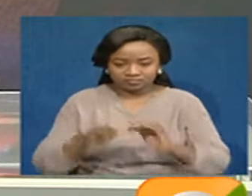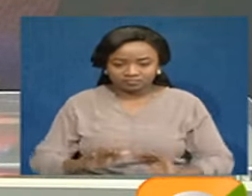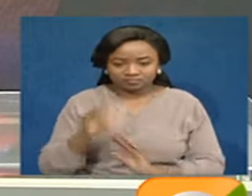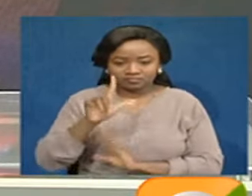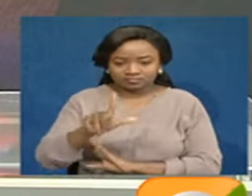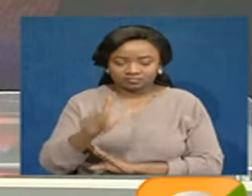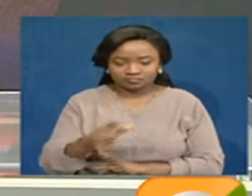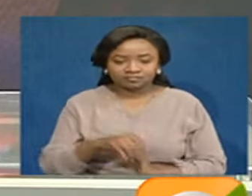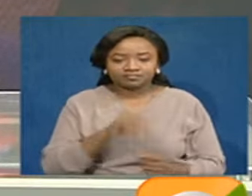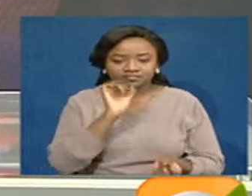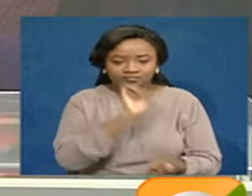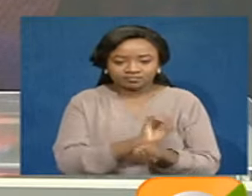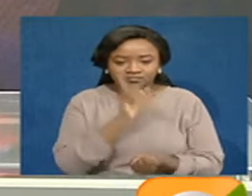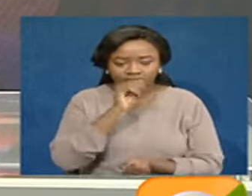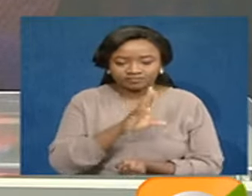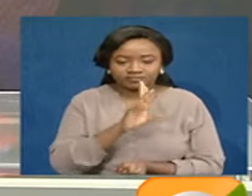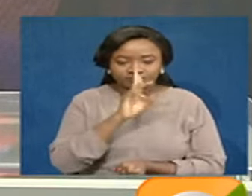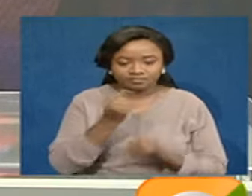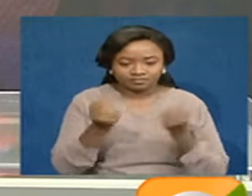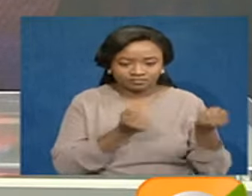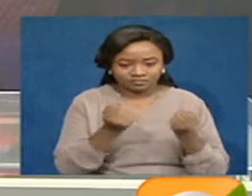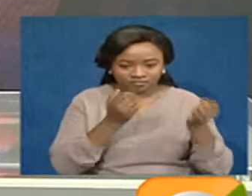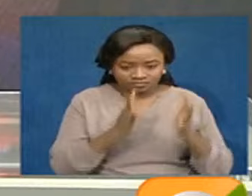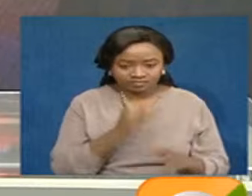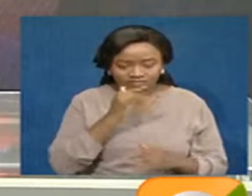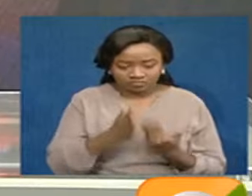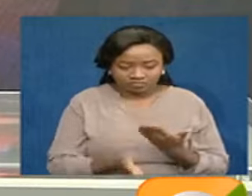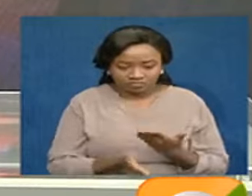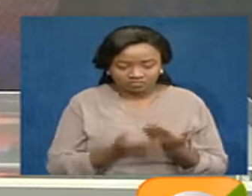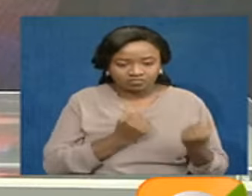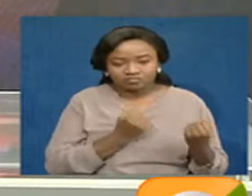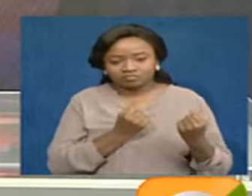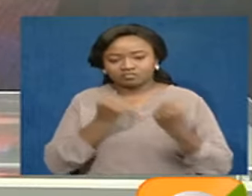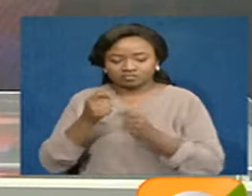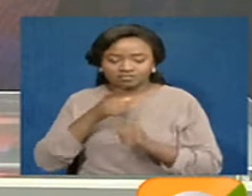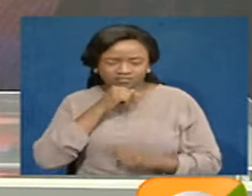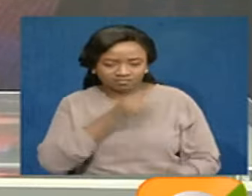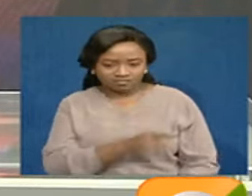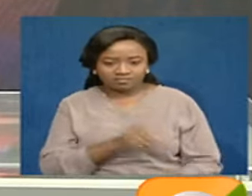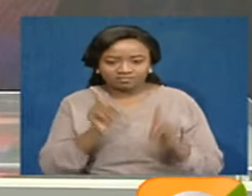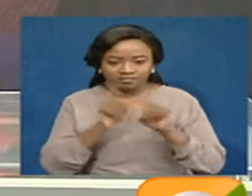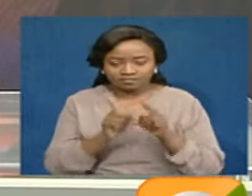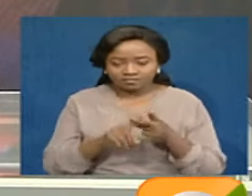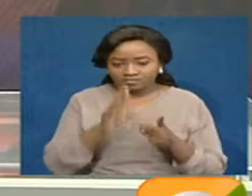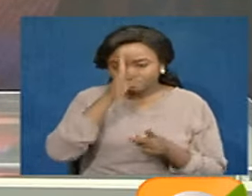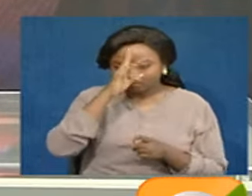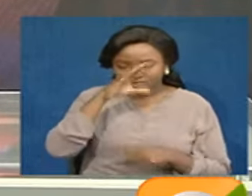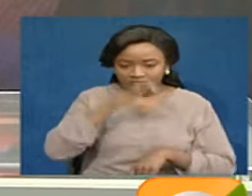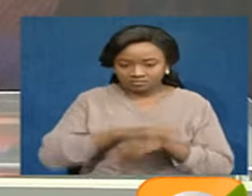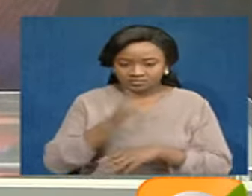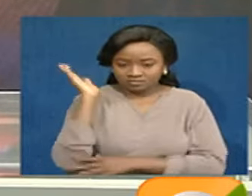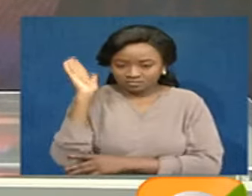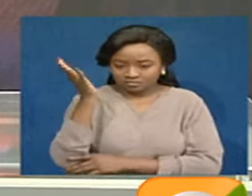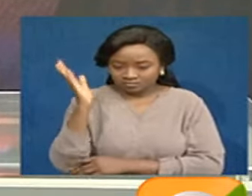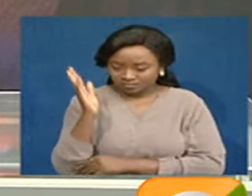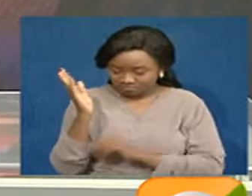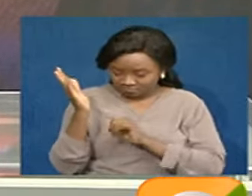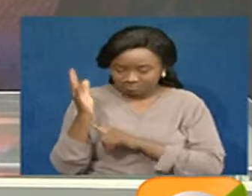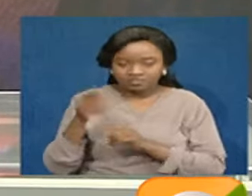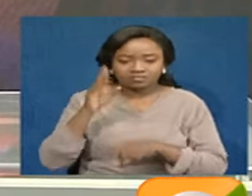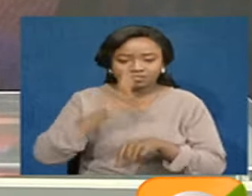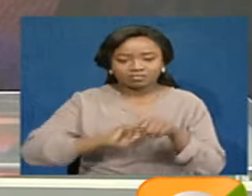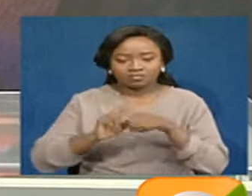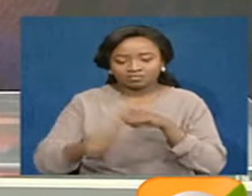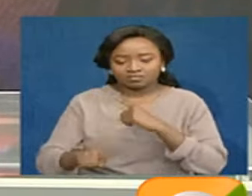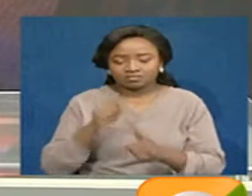Lang'ata wamemkamata dereva wa teksi anayedaiwa kumsafirisha mshukiwa mkuu. Polisi pia wamepata panga linaloaminika kutumika katika mauaji